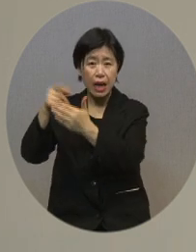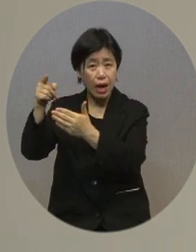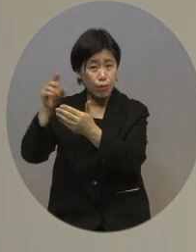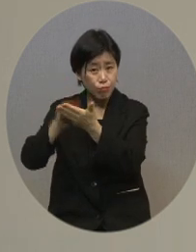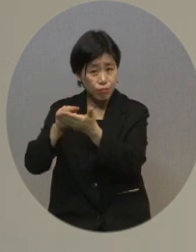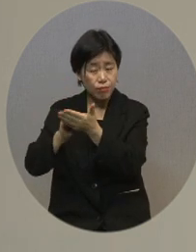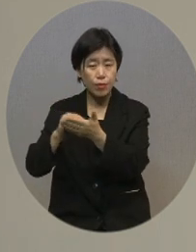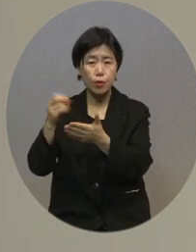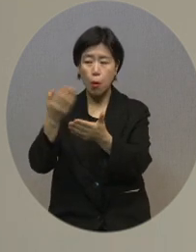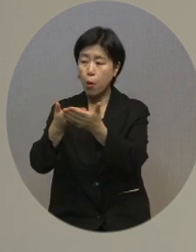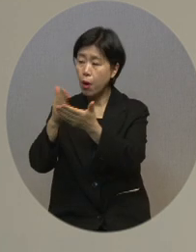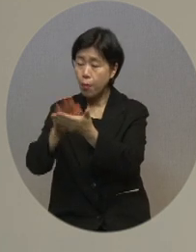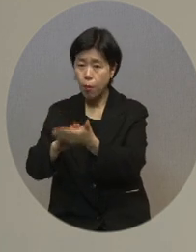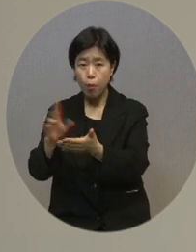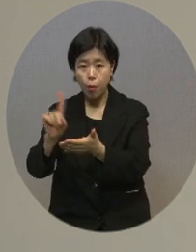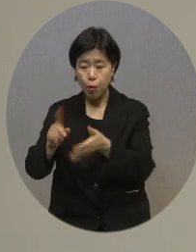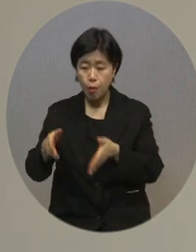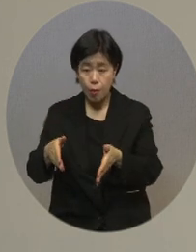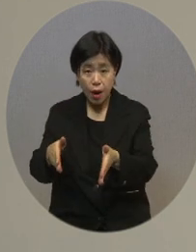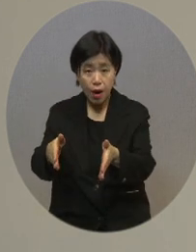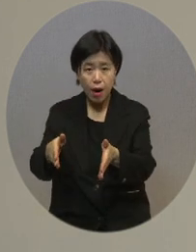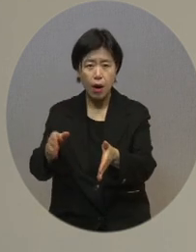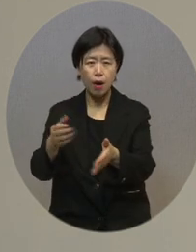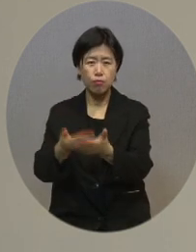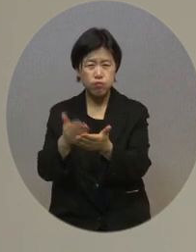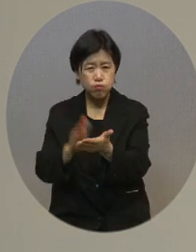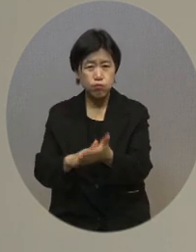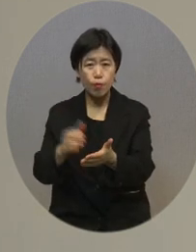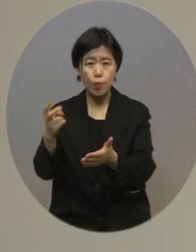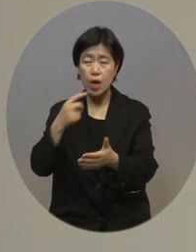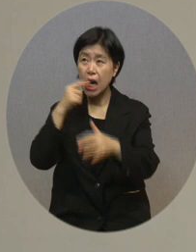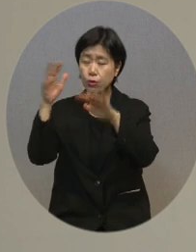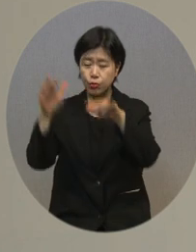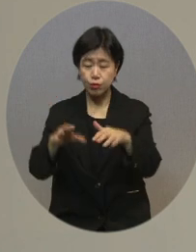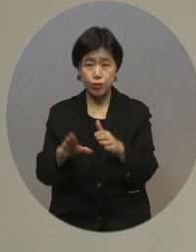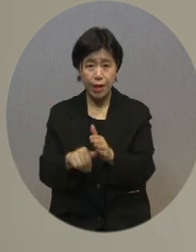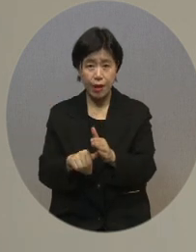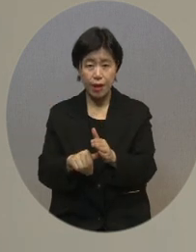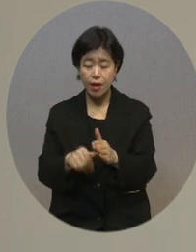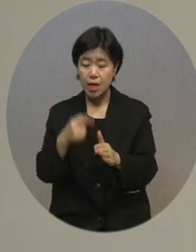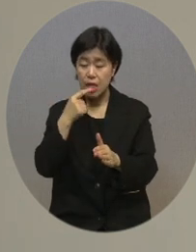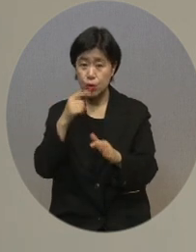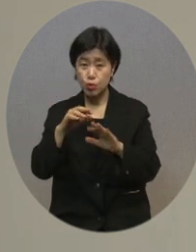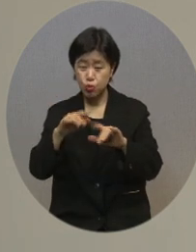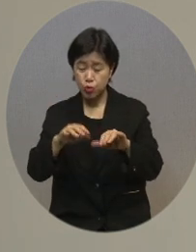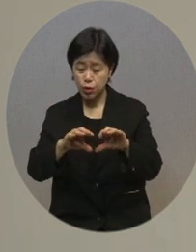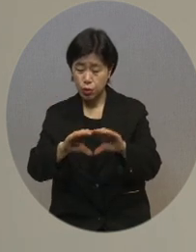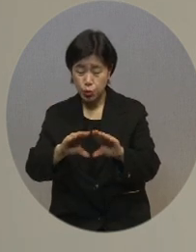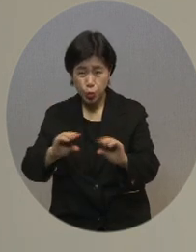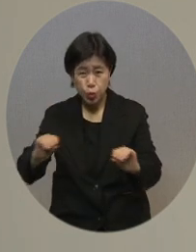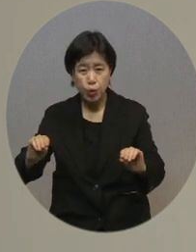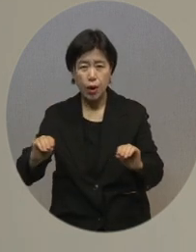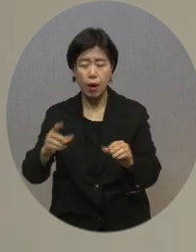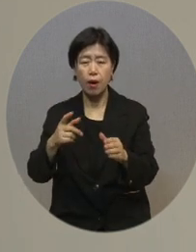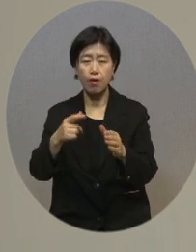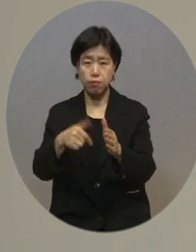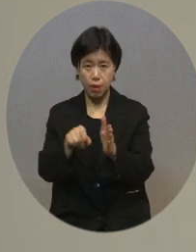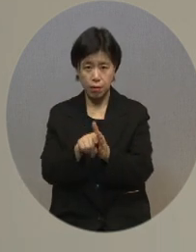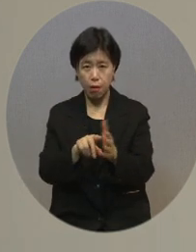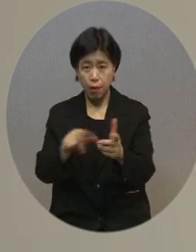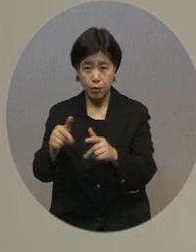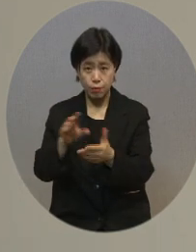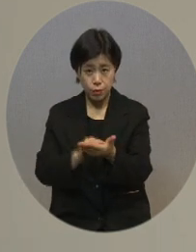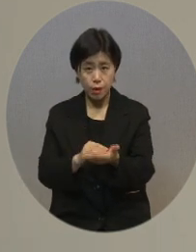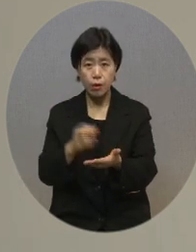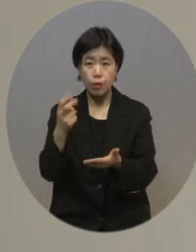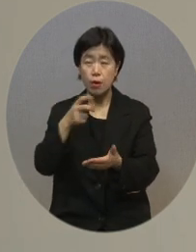마을의 도로랄지 눈이 오면은 뭐 제설 작업에서 그렇죠. 비가 오면은 또 물난리가